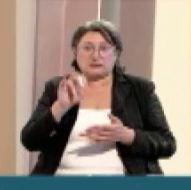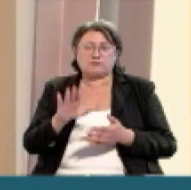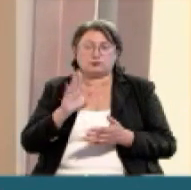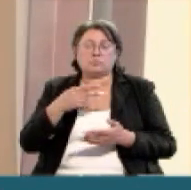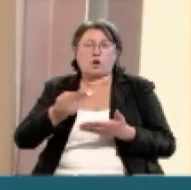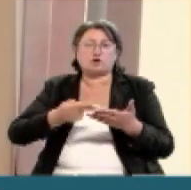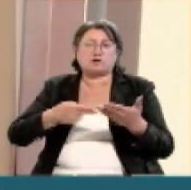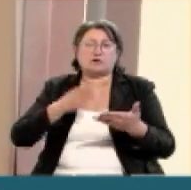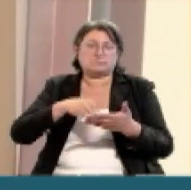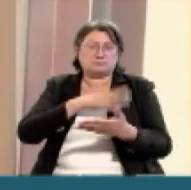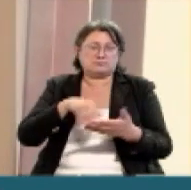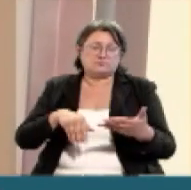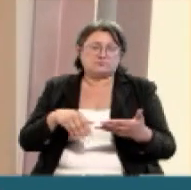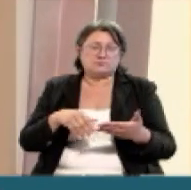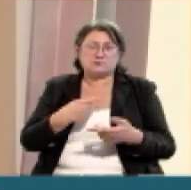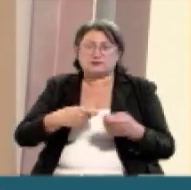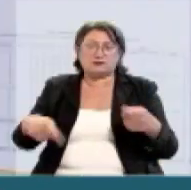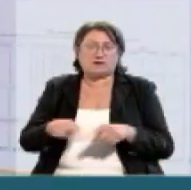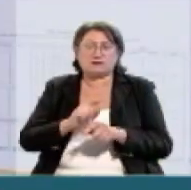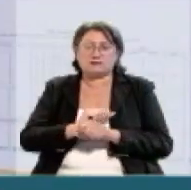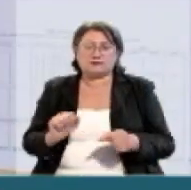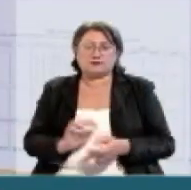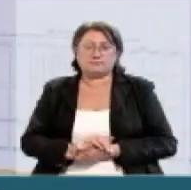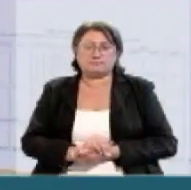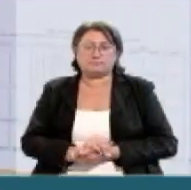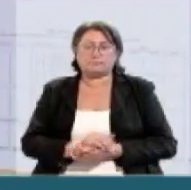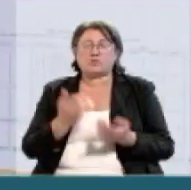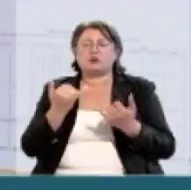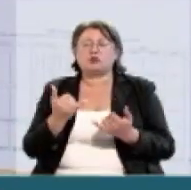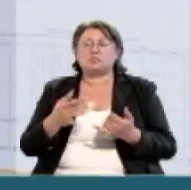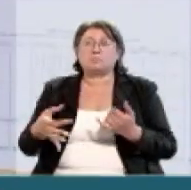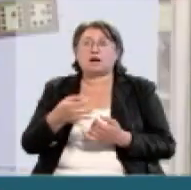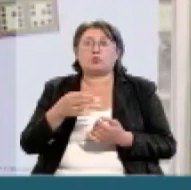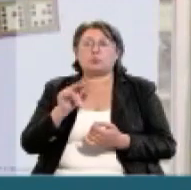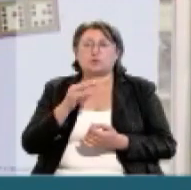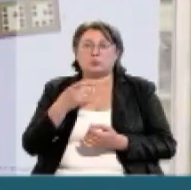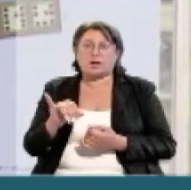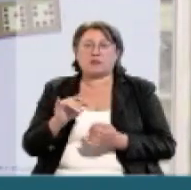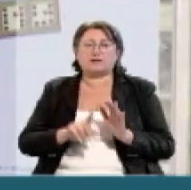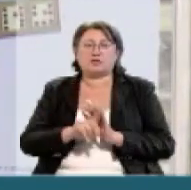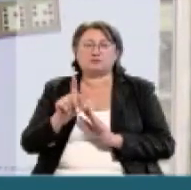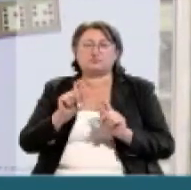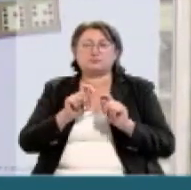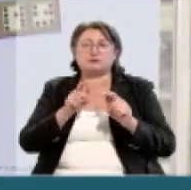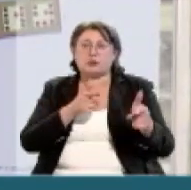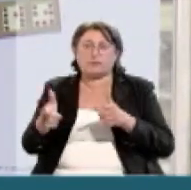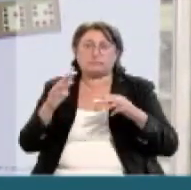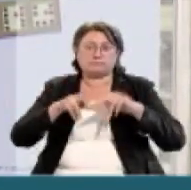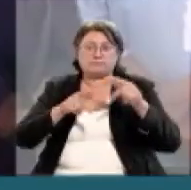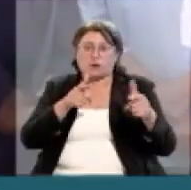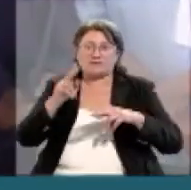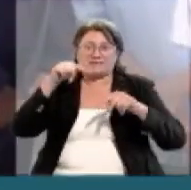үзуіміз керек болады. Бұдан әрі соз алмаймыз. Қазір Қонай шағын ауданында 10 үй пайдалануға берілген. Ондағы тұрғындардың